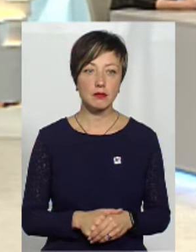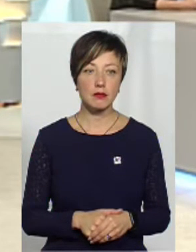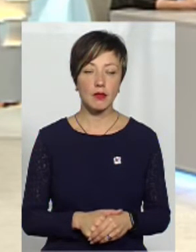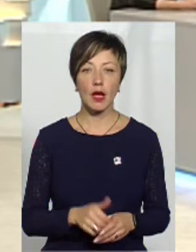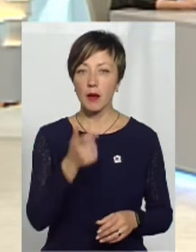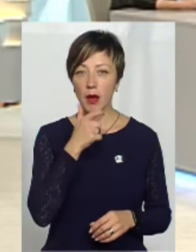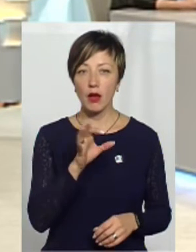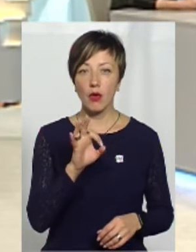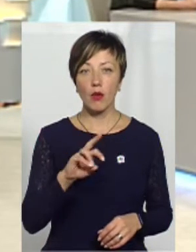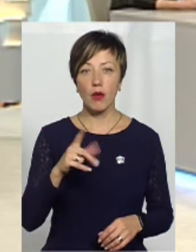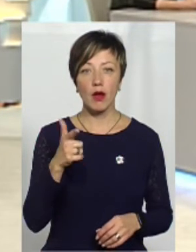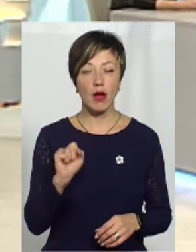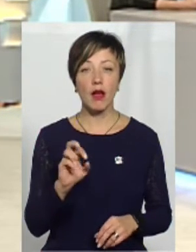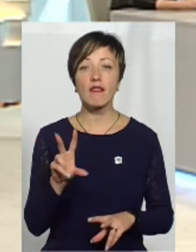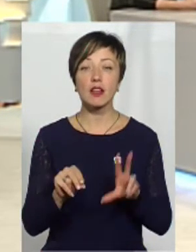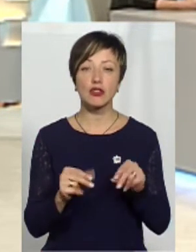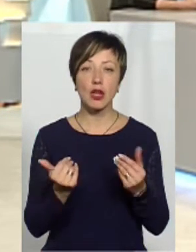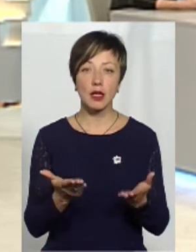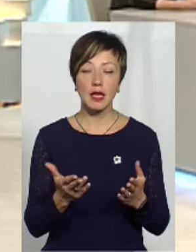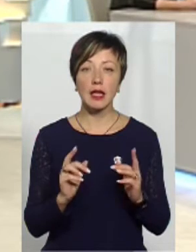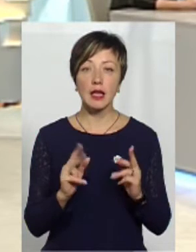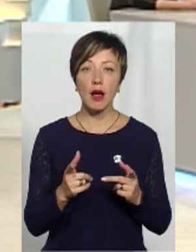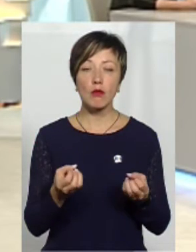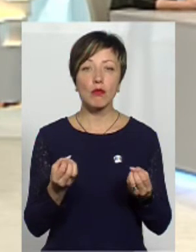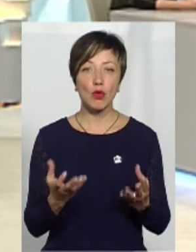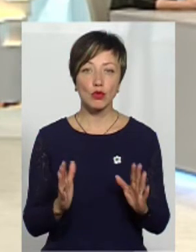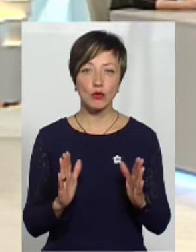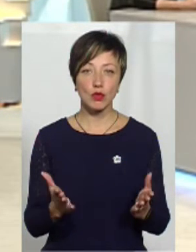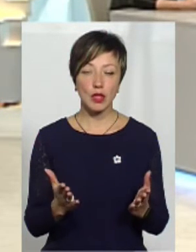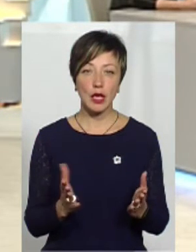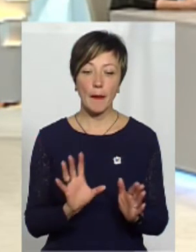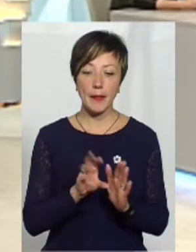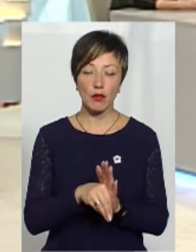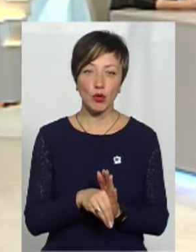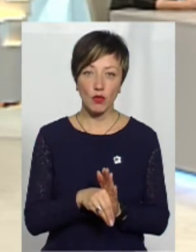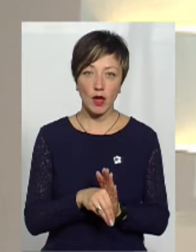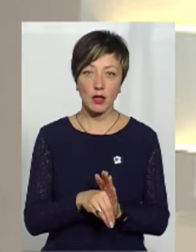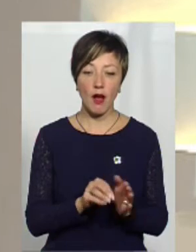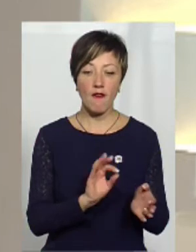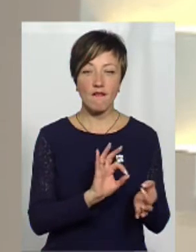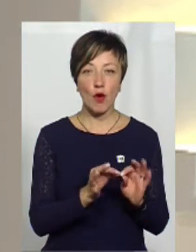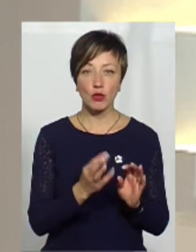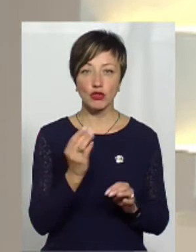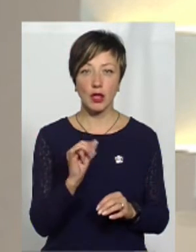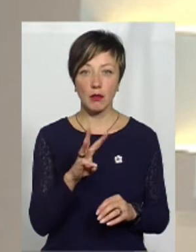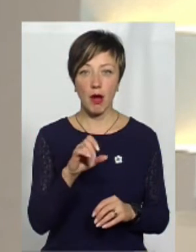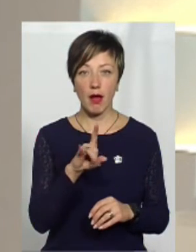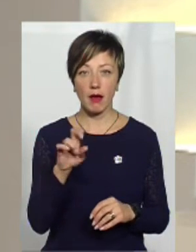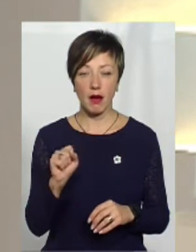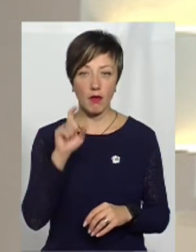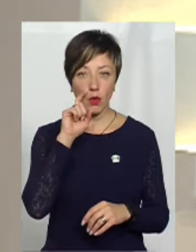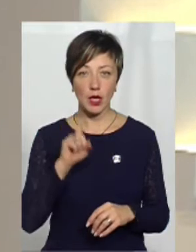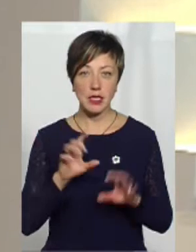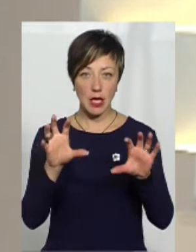страдають. Пані Ольго, ви як вважаєте, от наскільки просто буде імплементувати формулу Штайнмайєра